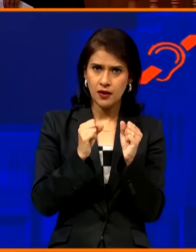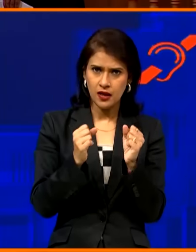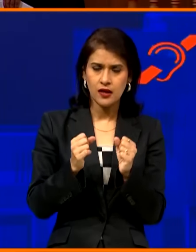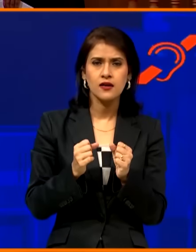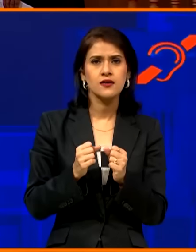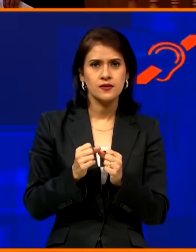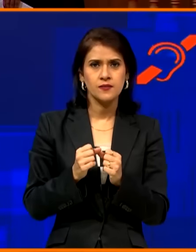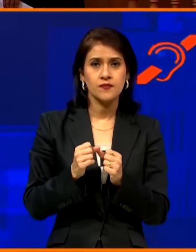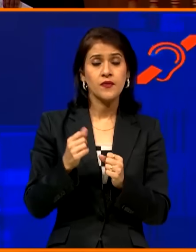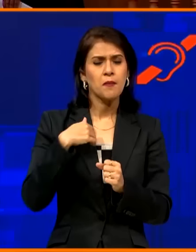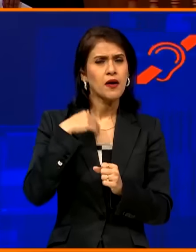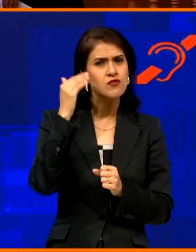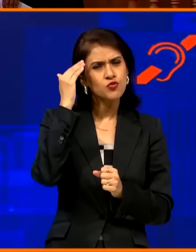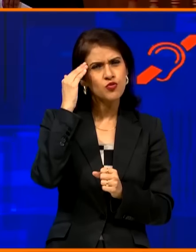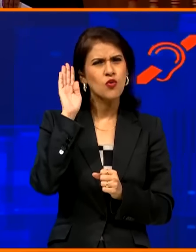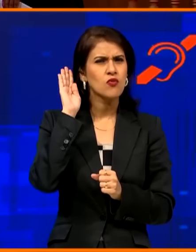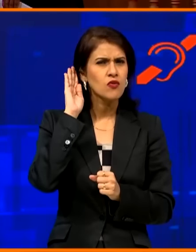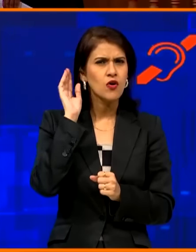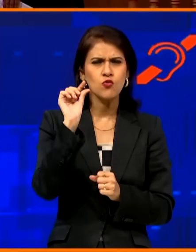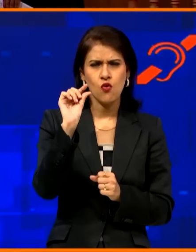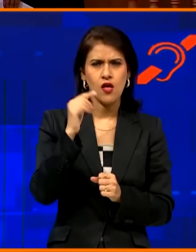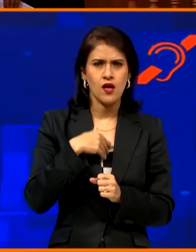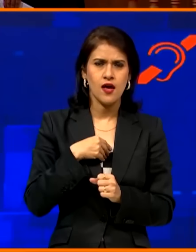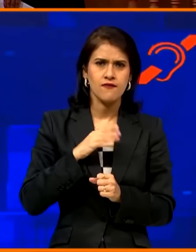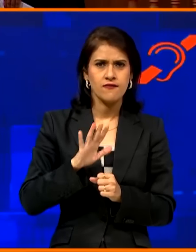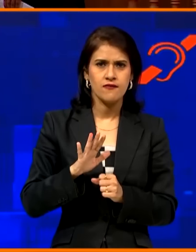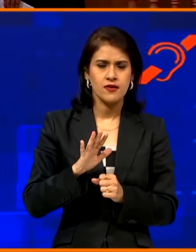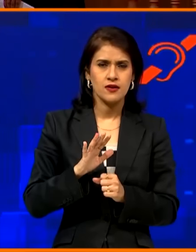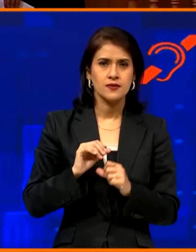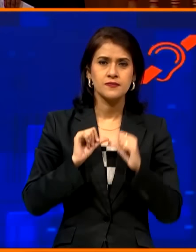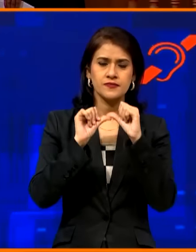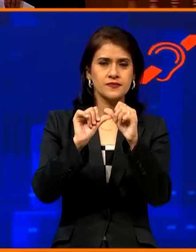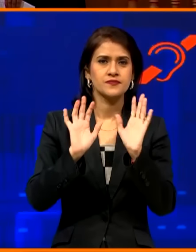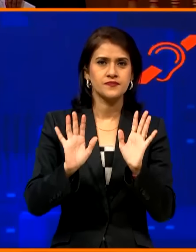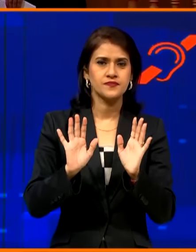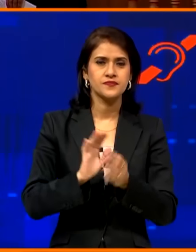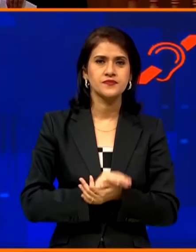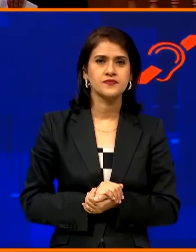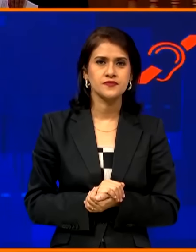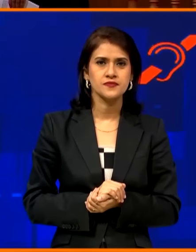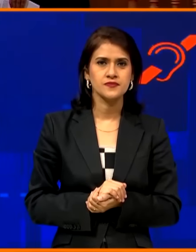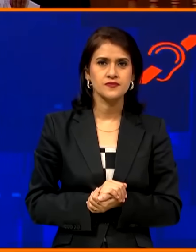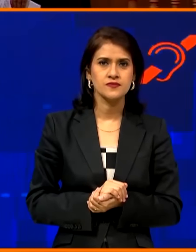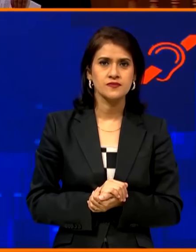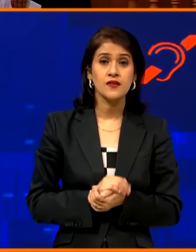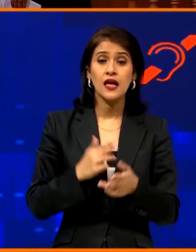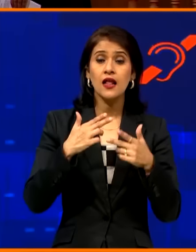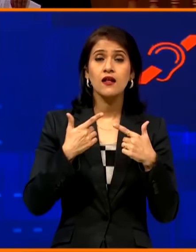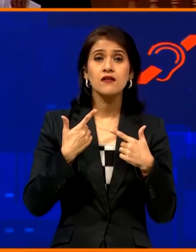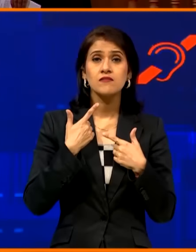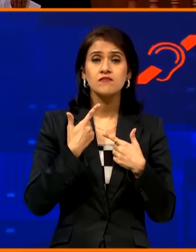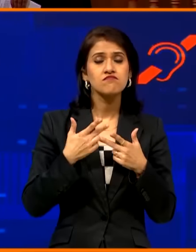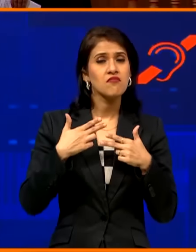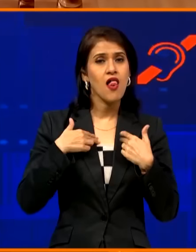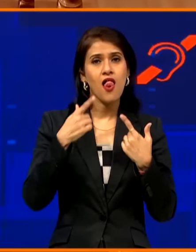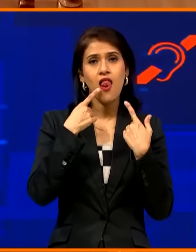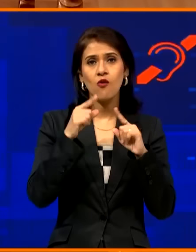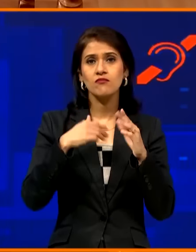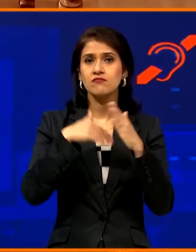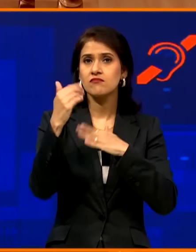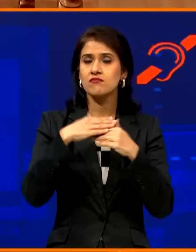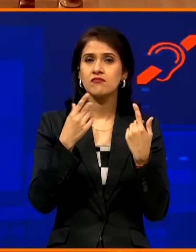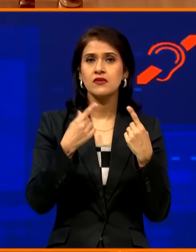में जितना मैं जानता हूं मैं आपसे दो बातें कहता हूं एक बात ये इलीगल कंस्ट्रक्शन